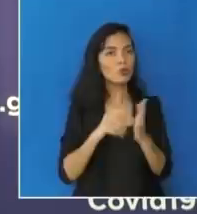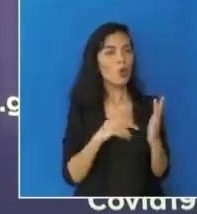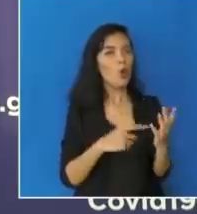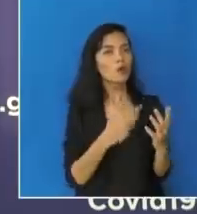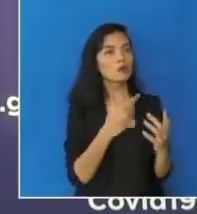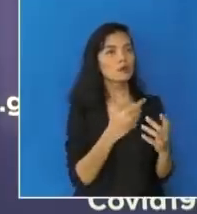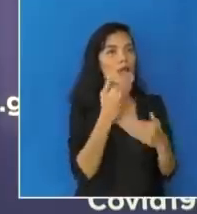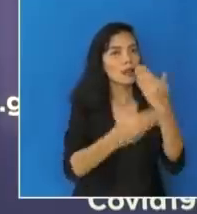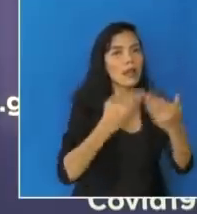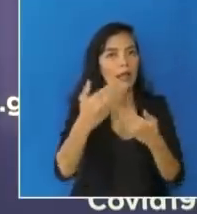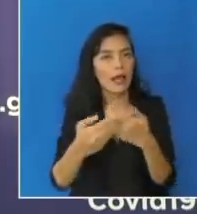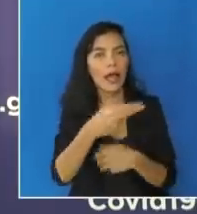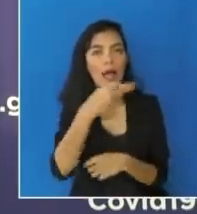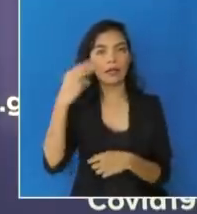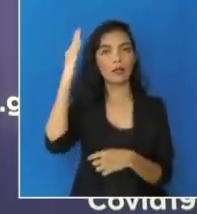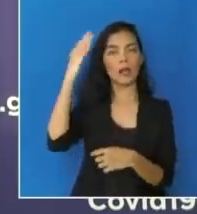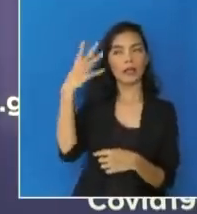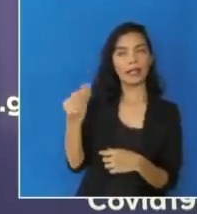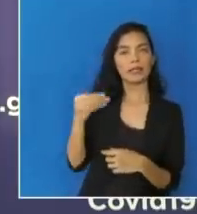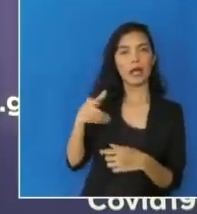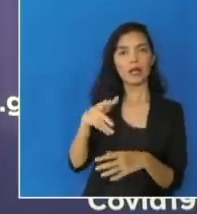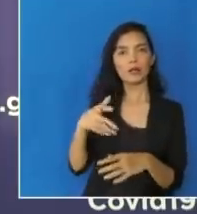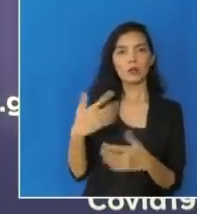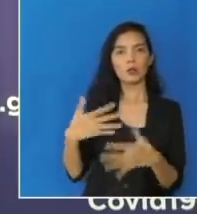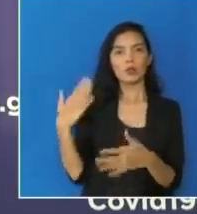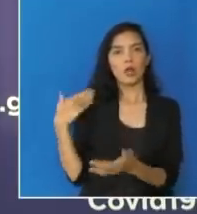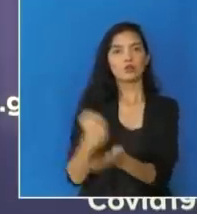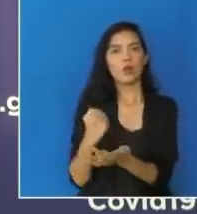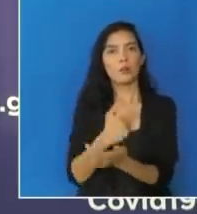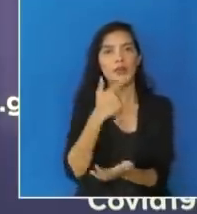Disinilah peran para kepala desa menjadi sangat penting.